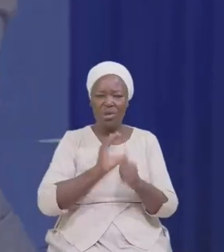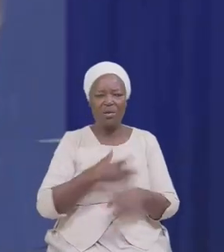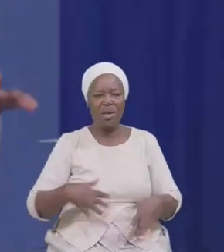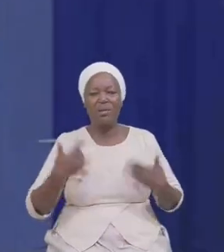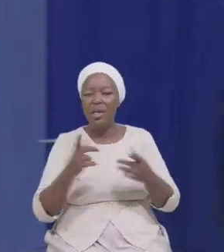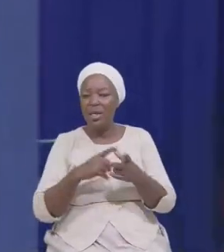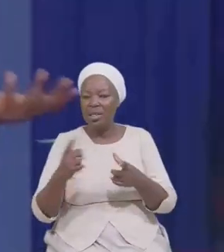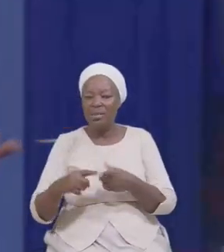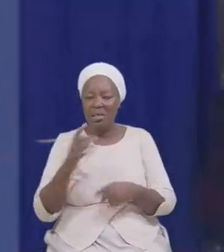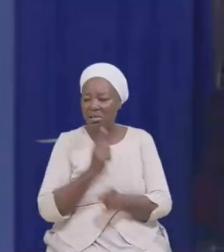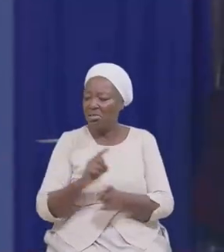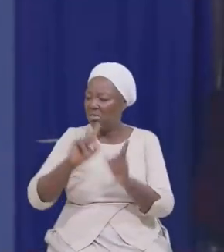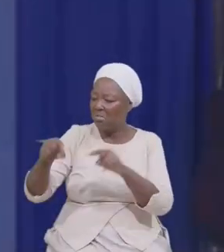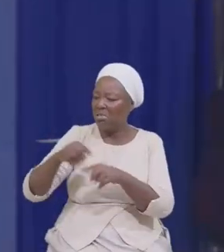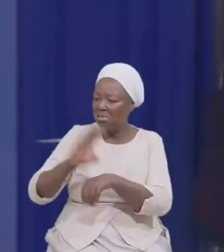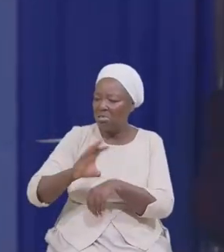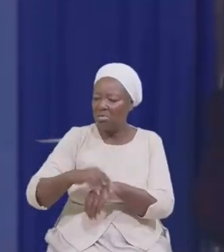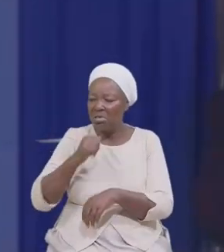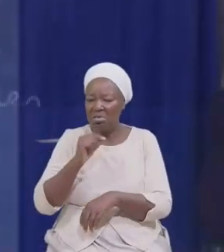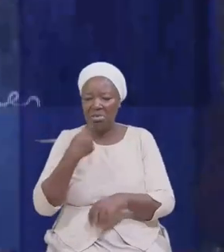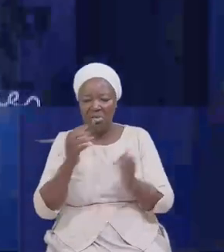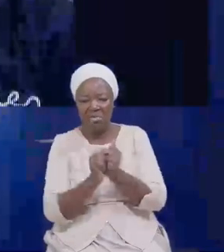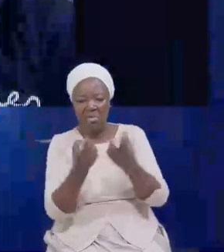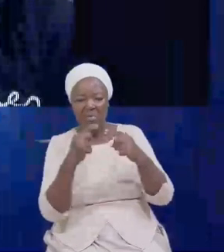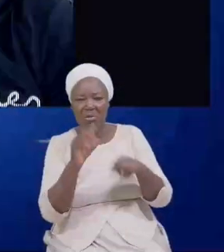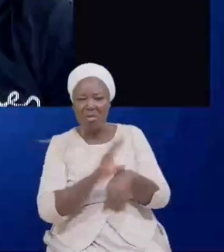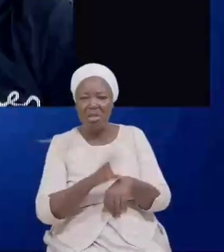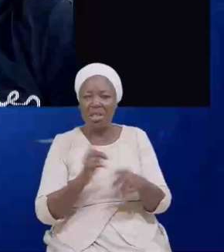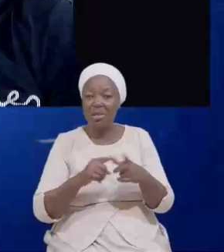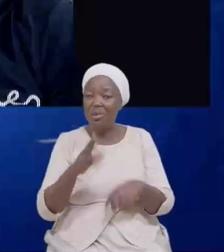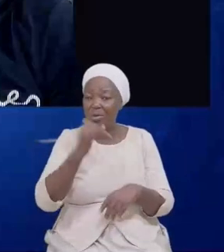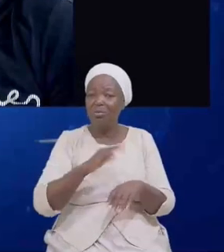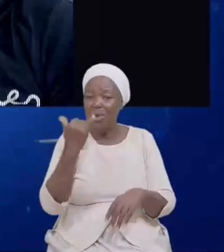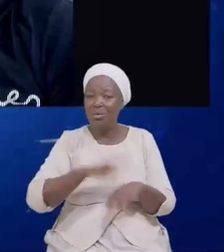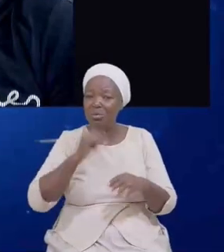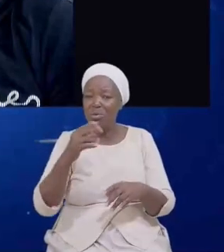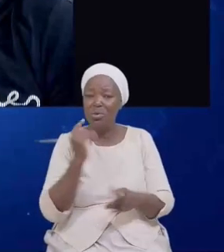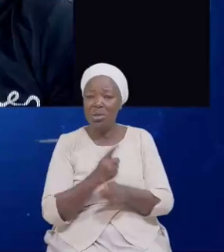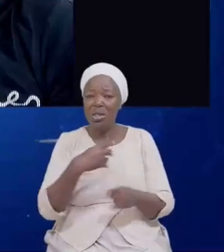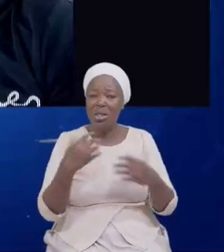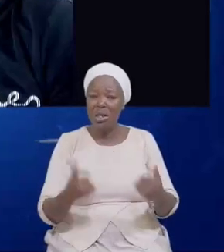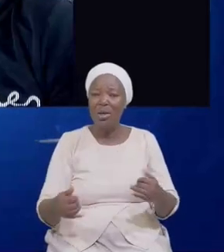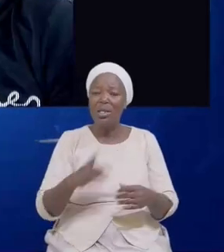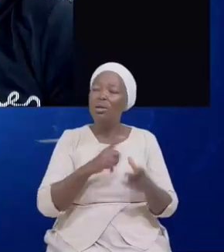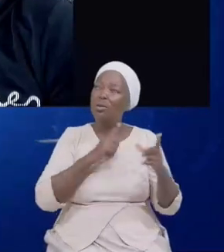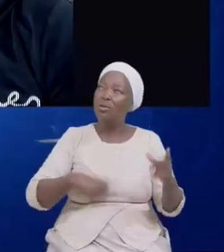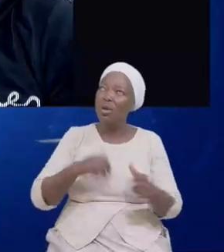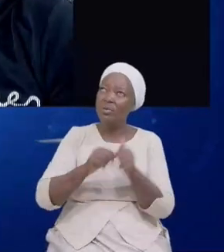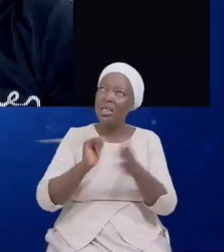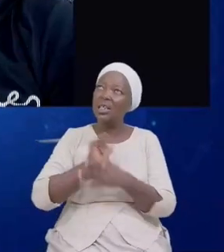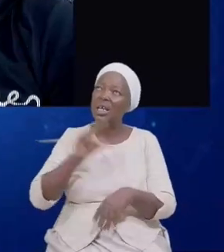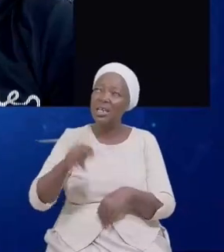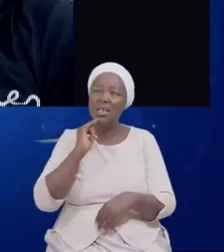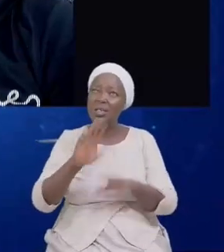habituel, pourquoi ne pas dire tout ce dont j'ai besoin est pourvu. Le salut, la guérison